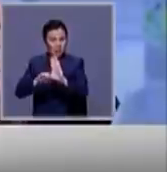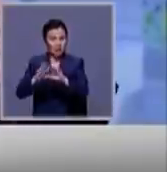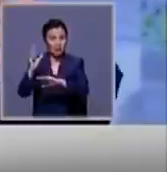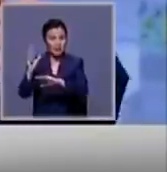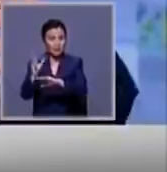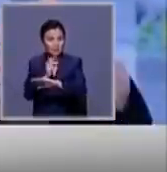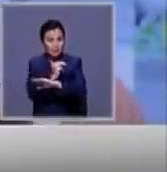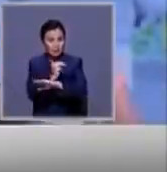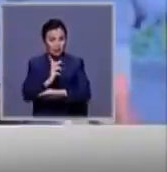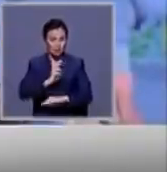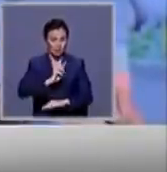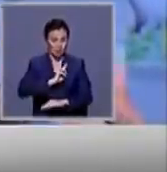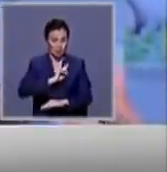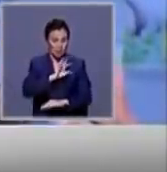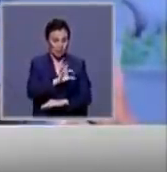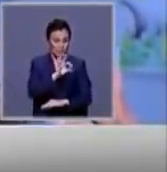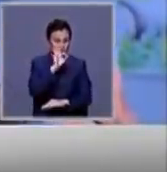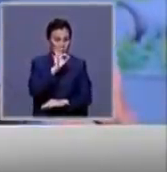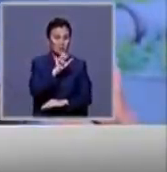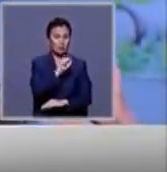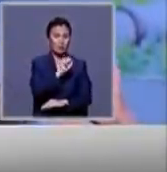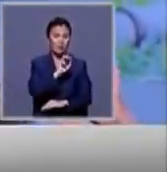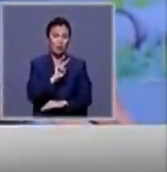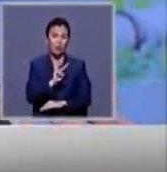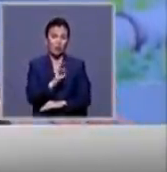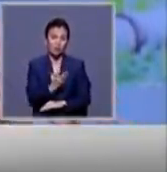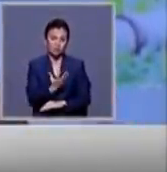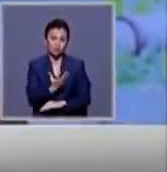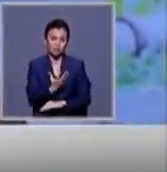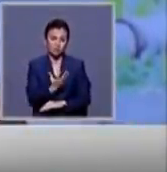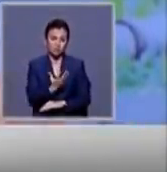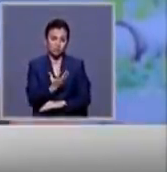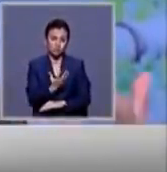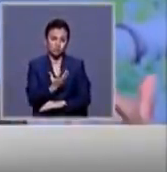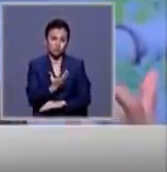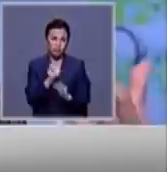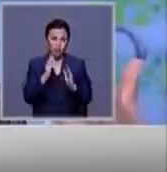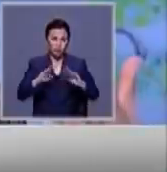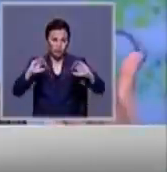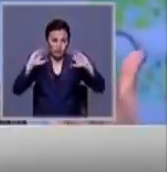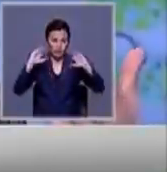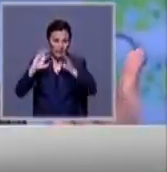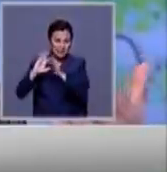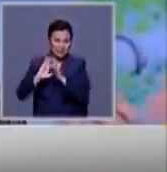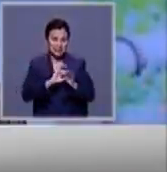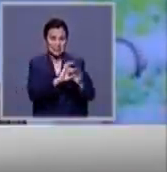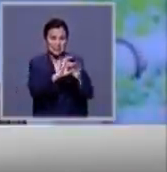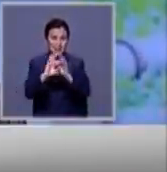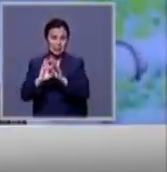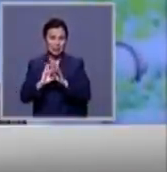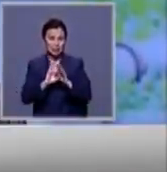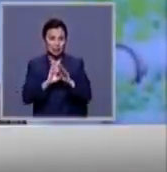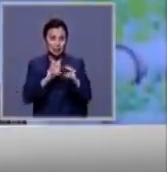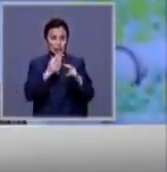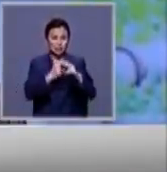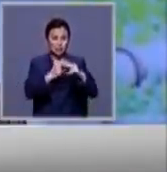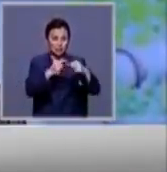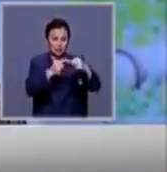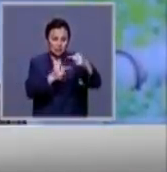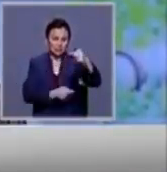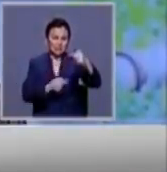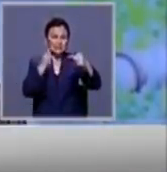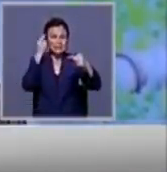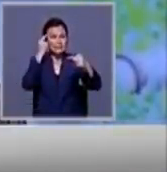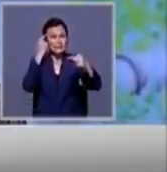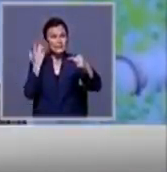แล้วก็ตัวเองจะต้องเลือกสว.ด้วยเนี่ยอันเนี้ยแล้วคนในรัฐบาลหลายๆคนก็ไปเกี่ยวข้องกันอย่างนี้โอ้รายชื่อที่ออกมาเนี่ยผมจะบ